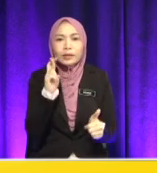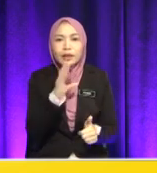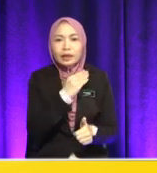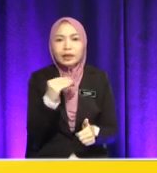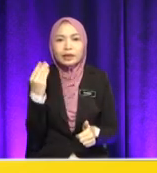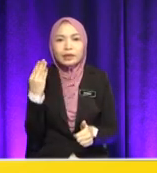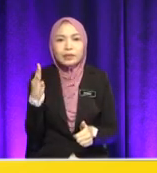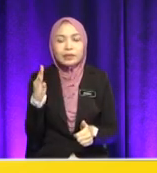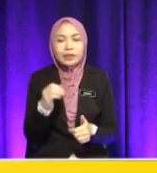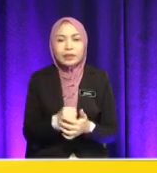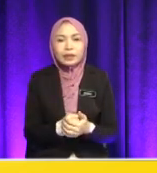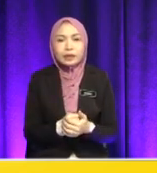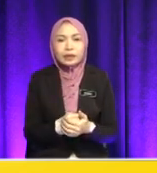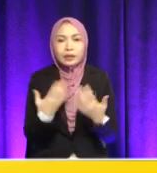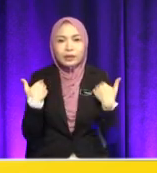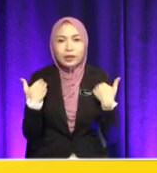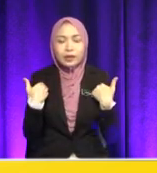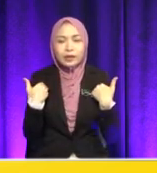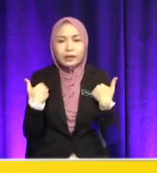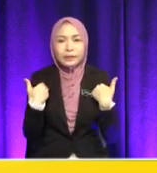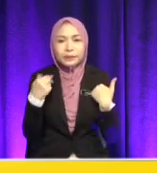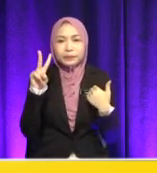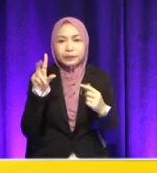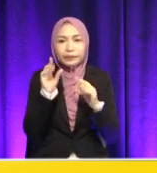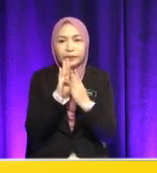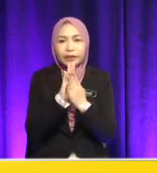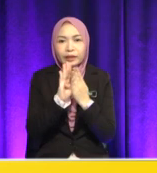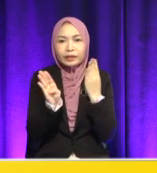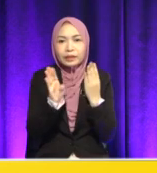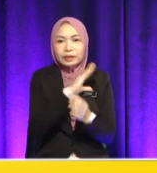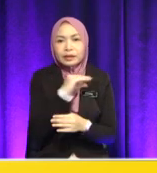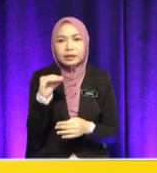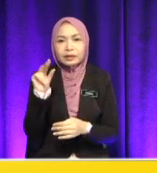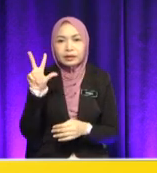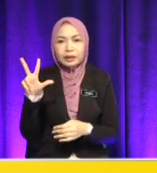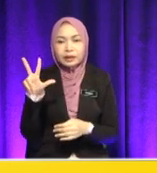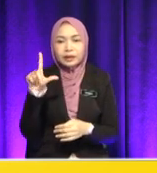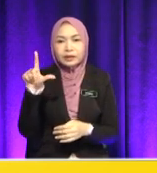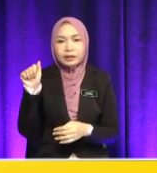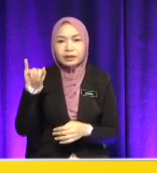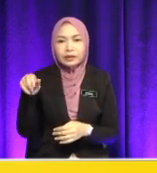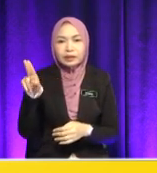barisan kita kayak ada sebanyak 6 Nomor